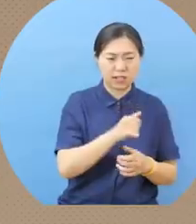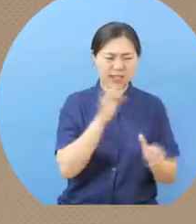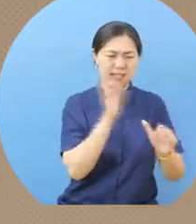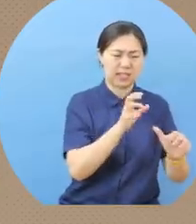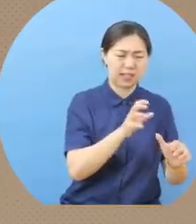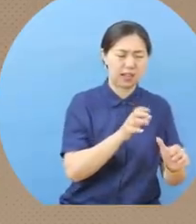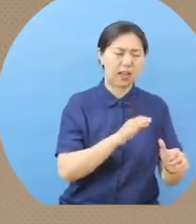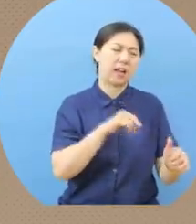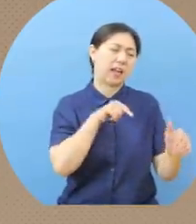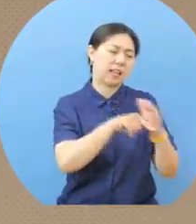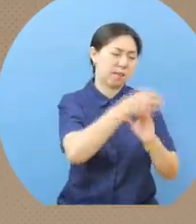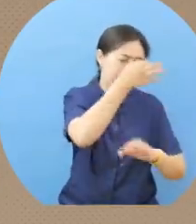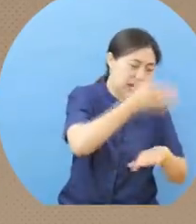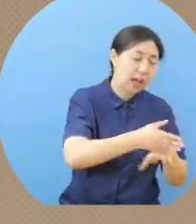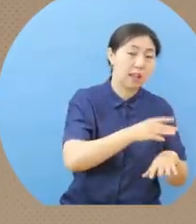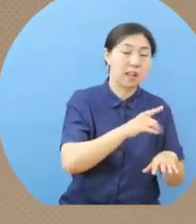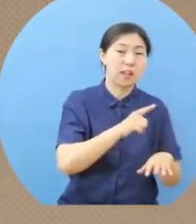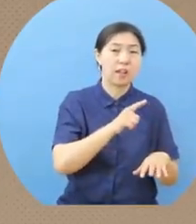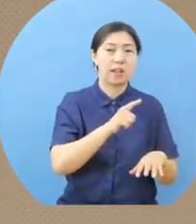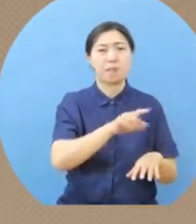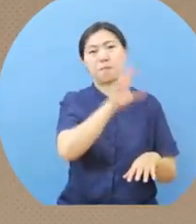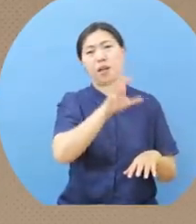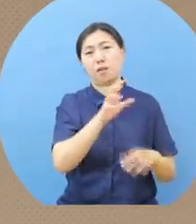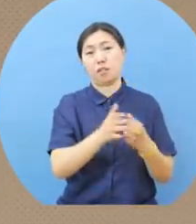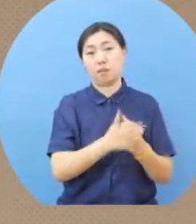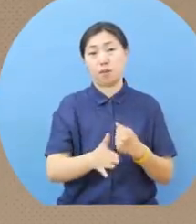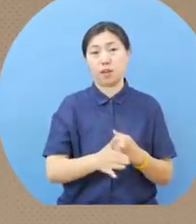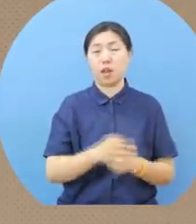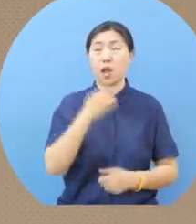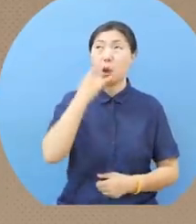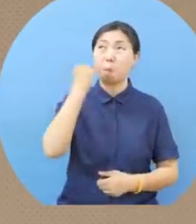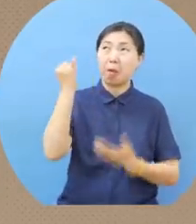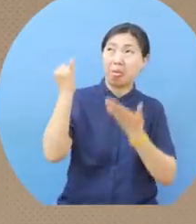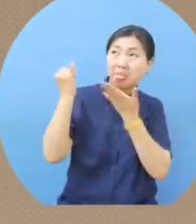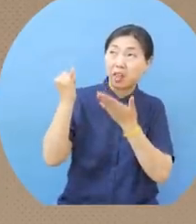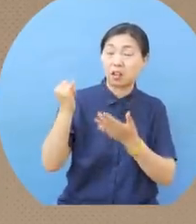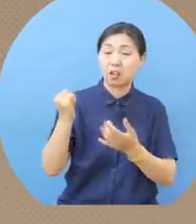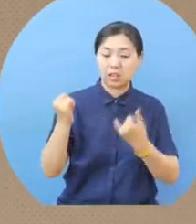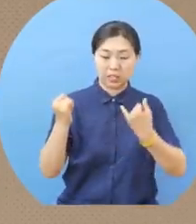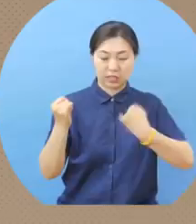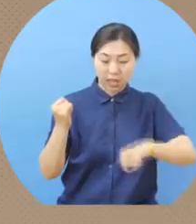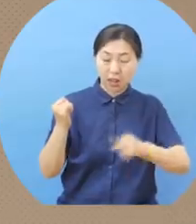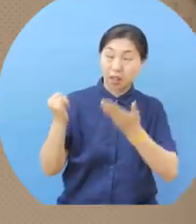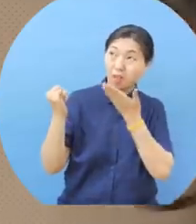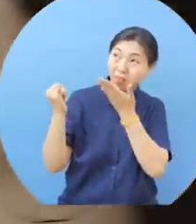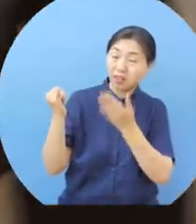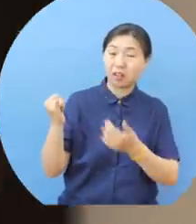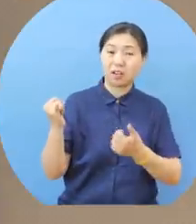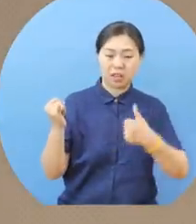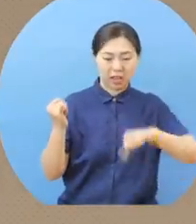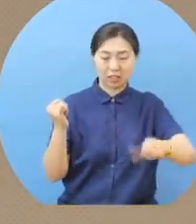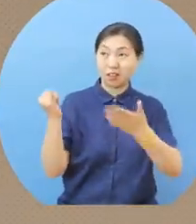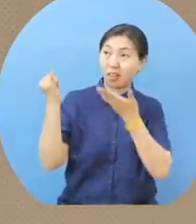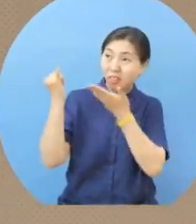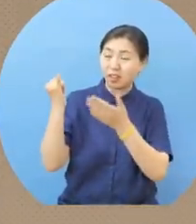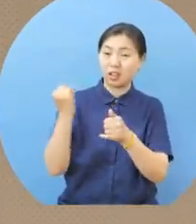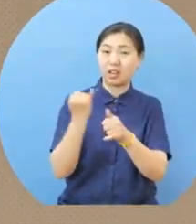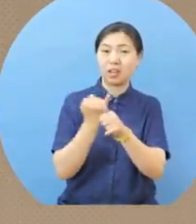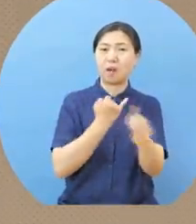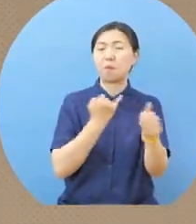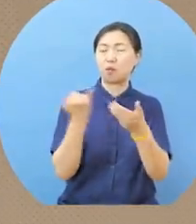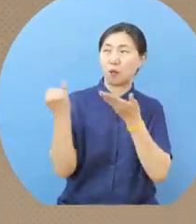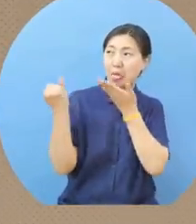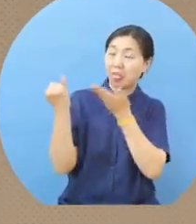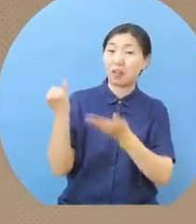가서 잘못했다고 빌고 4 그런 짓이 나니까 애들 정말 맛나요 딸도 엄마나 막말로 남편 더 자기를 망라해